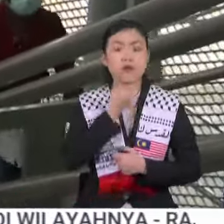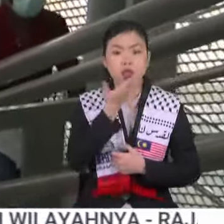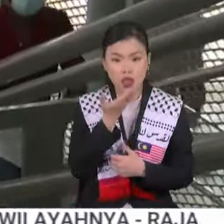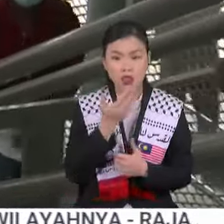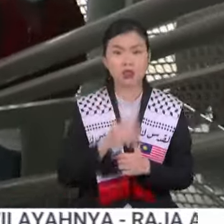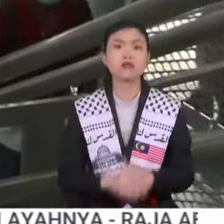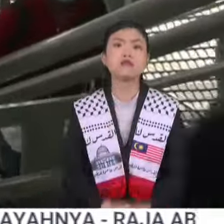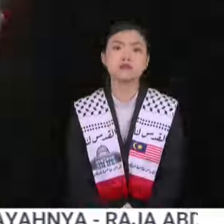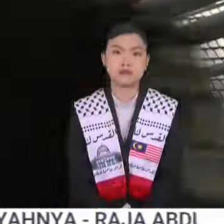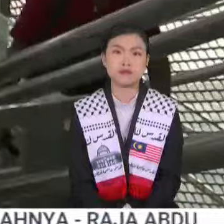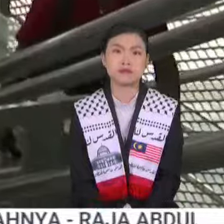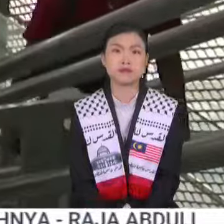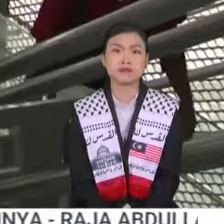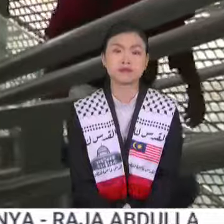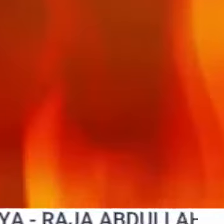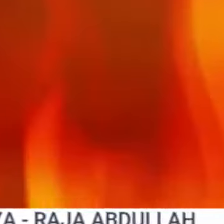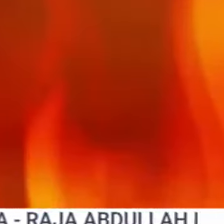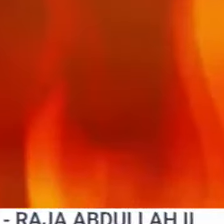muntah.